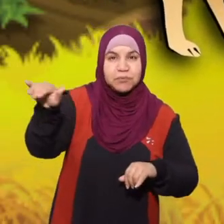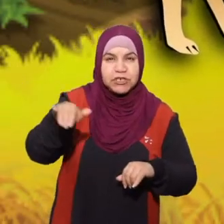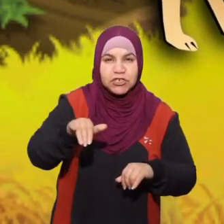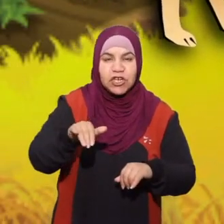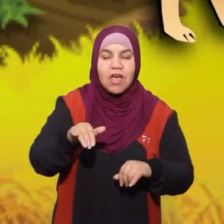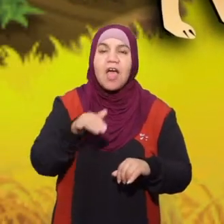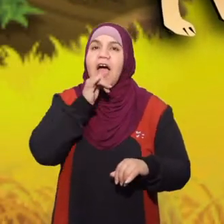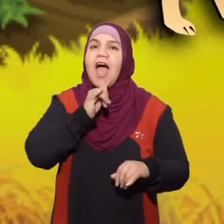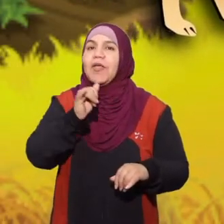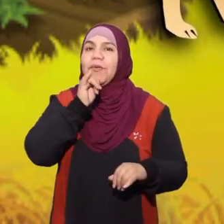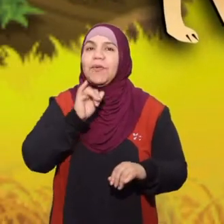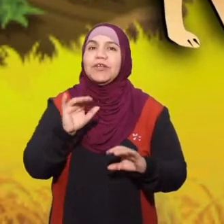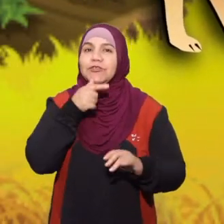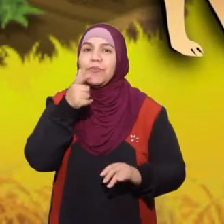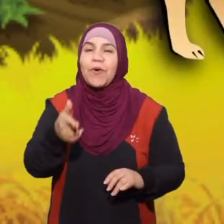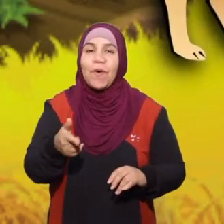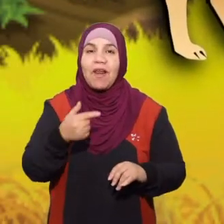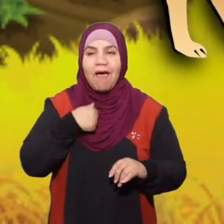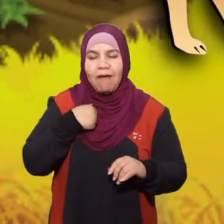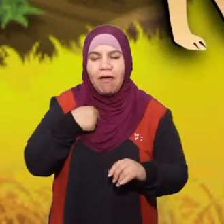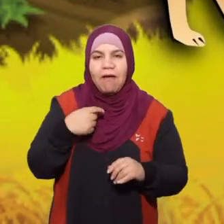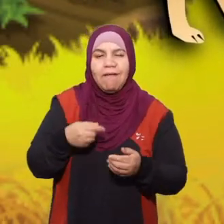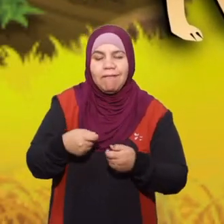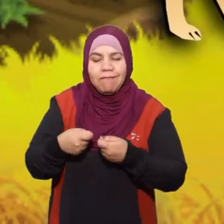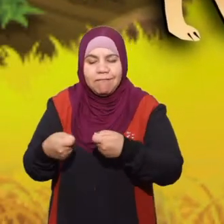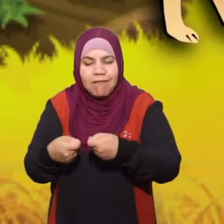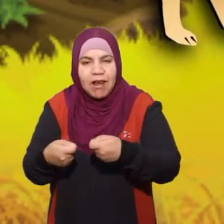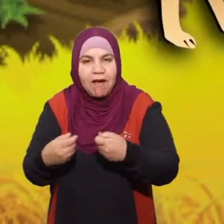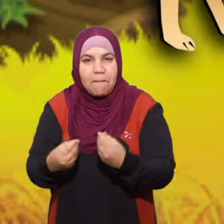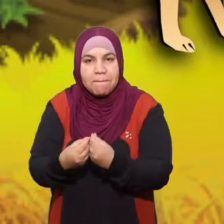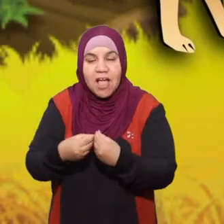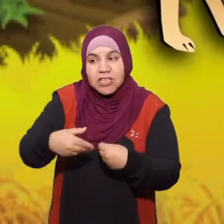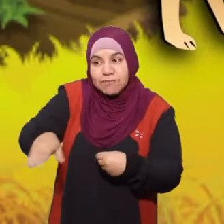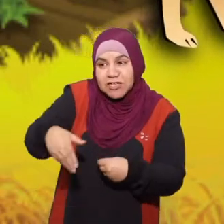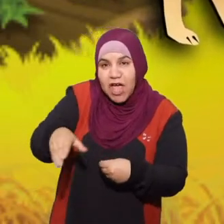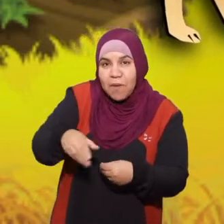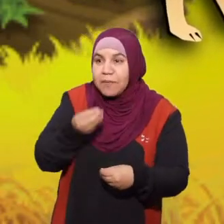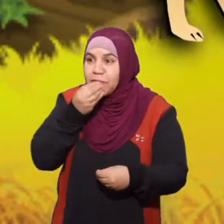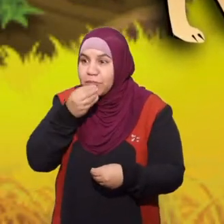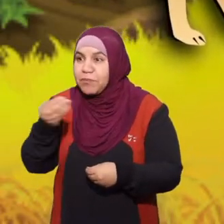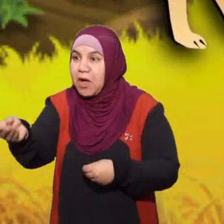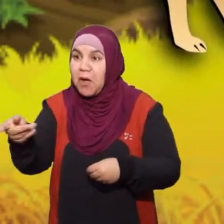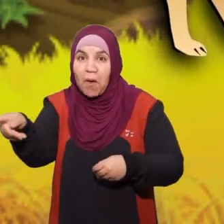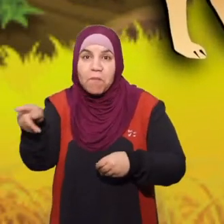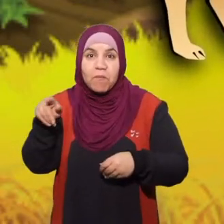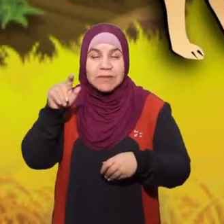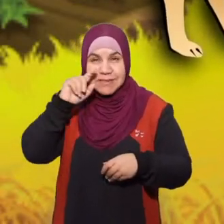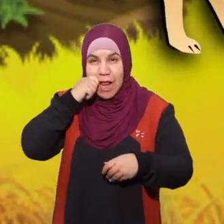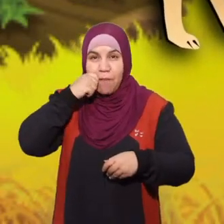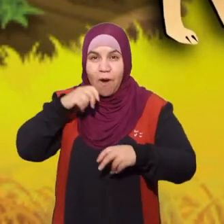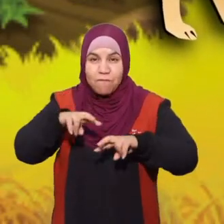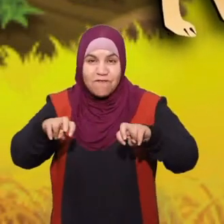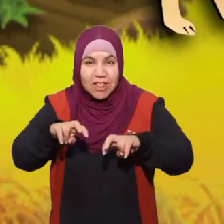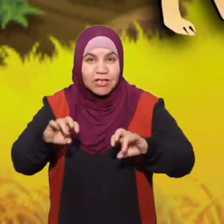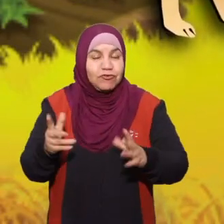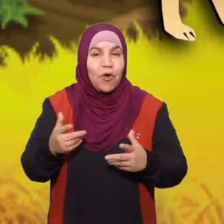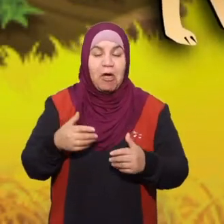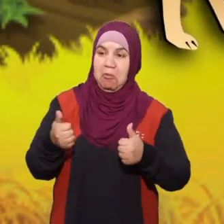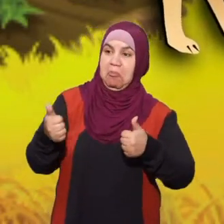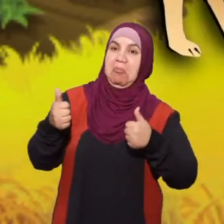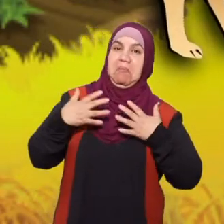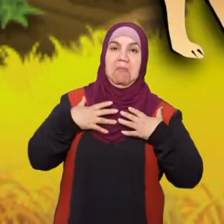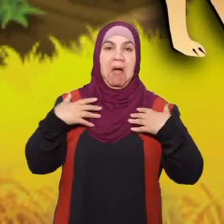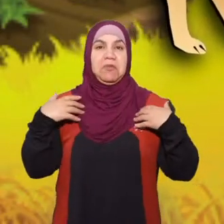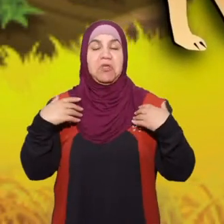ويدقق. والمفتش نشتريه بحفلة مشاوي صغيرة. أنا مالك المزرعة، يعني يوم